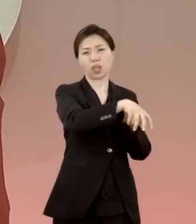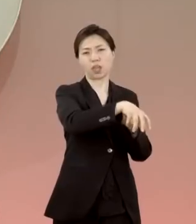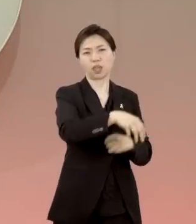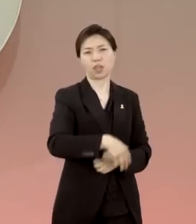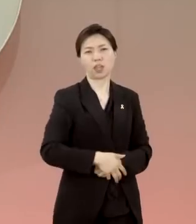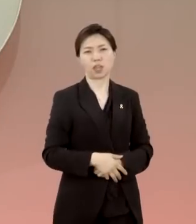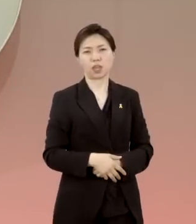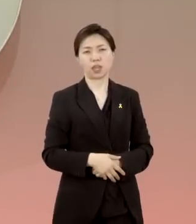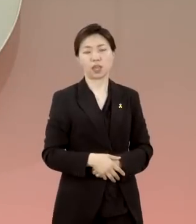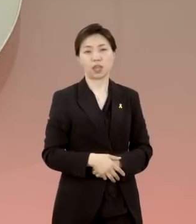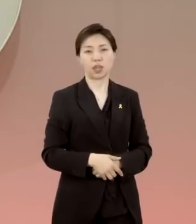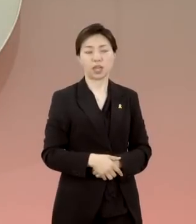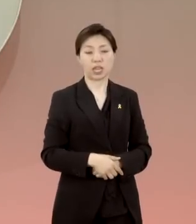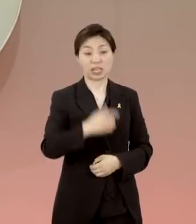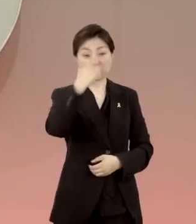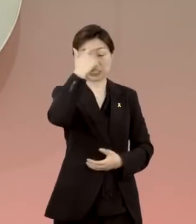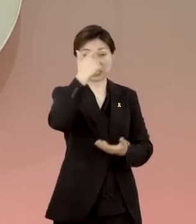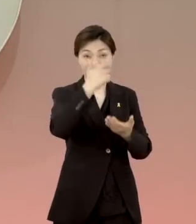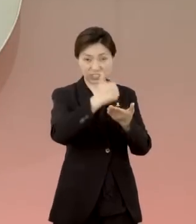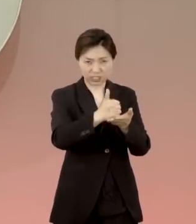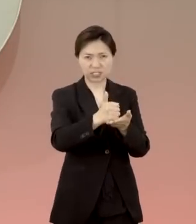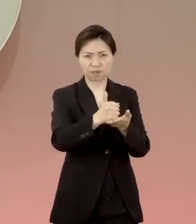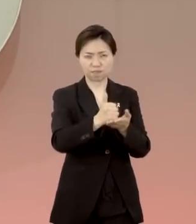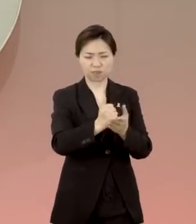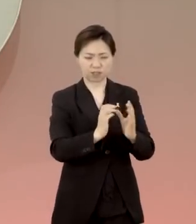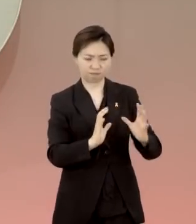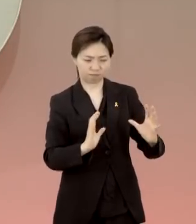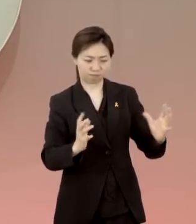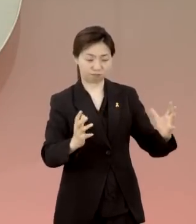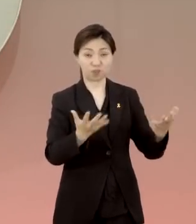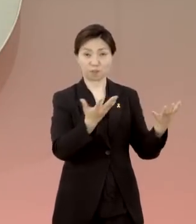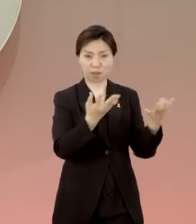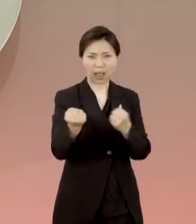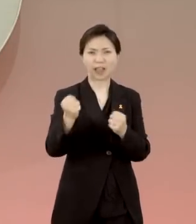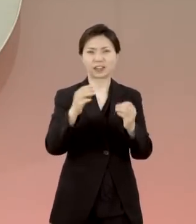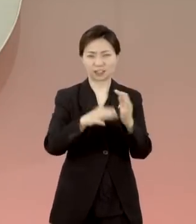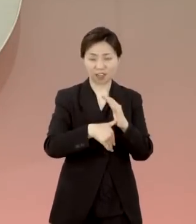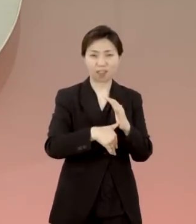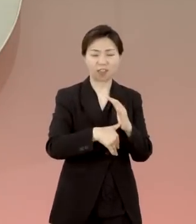사원의 수많은 대중 스님들 가운데서